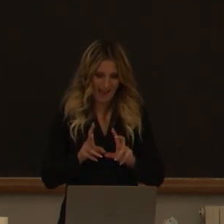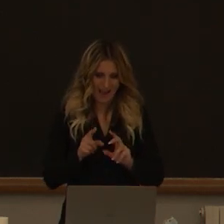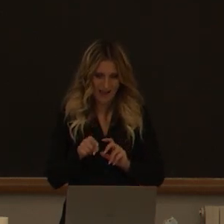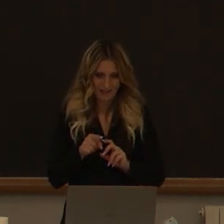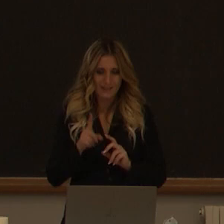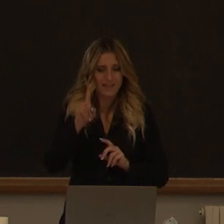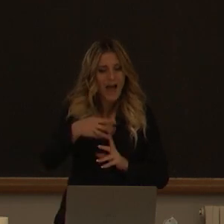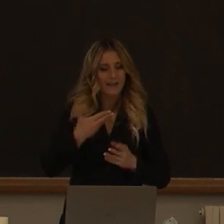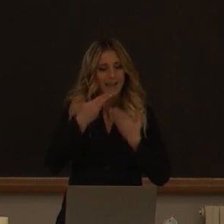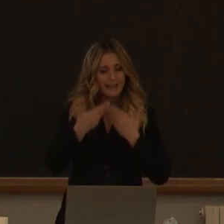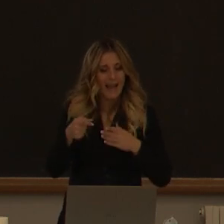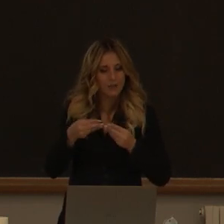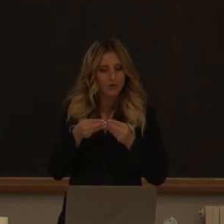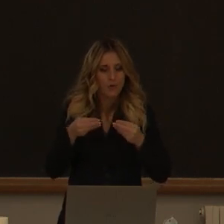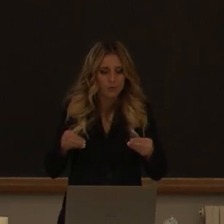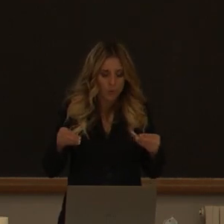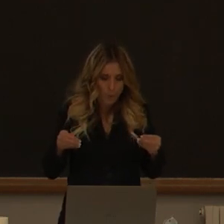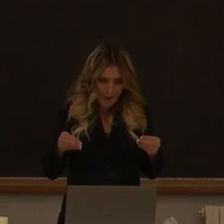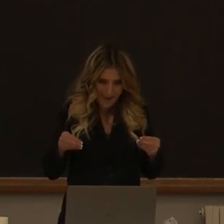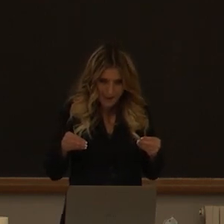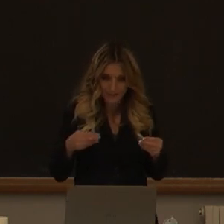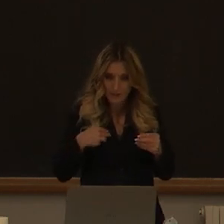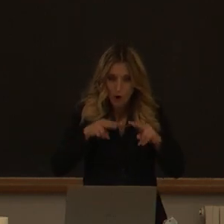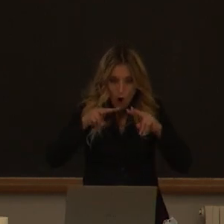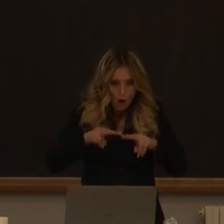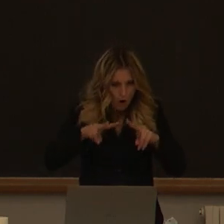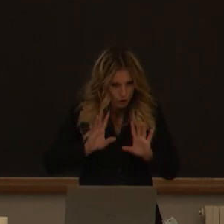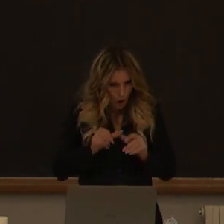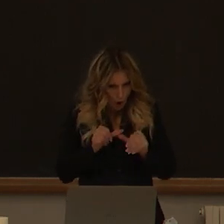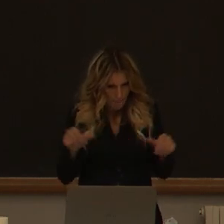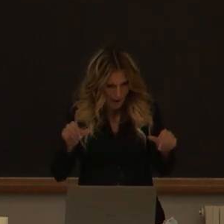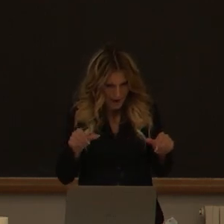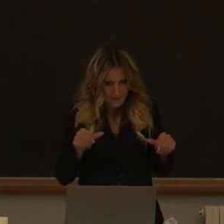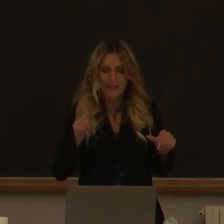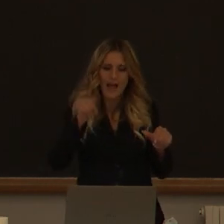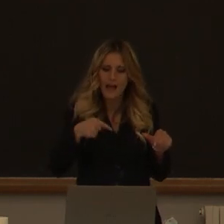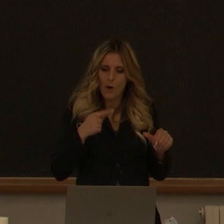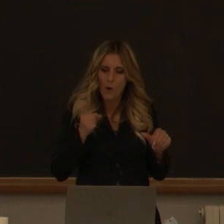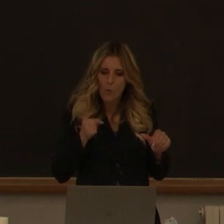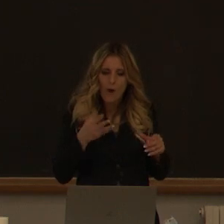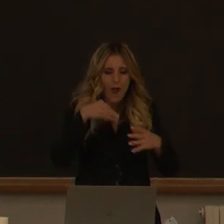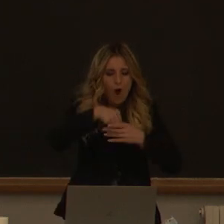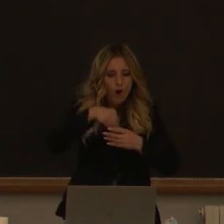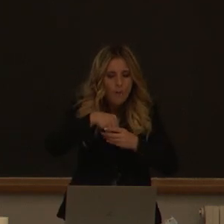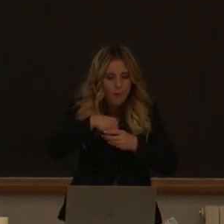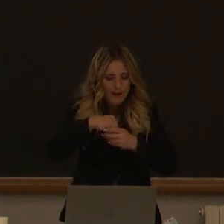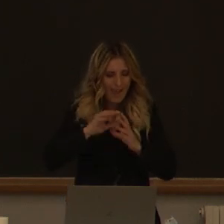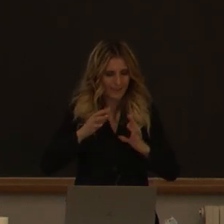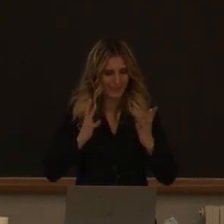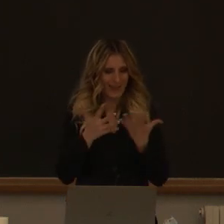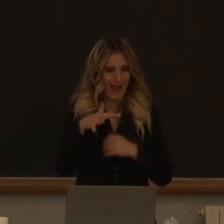con strumenti di monitoraggio basico quelle che sono, diciamo, le componenti ambientali sia biologiche